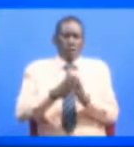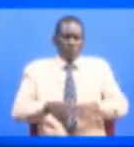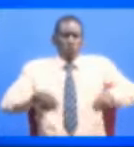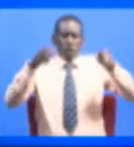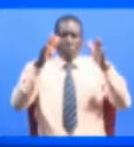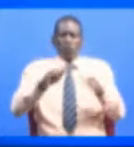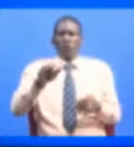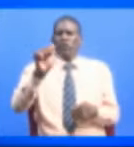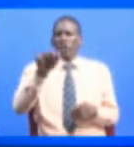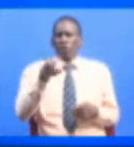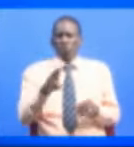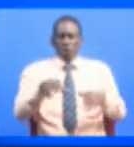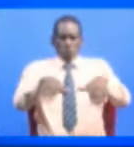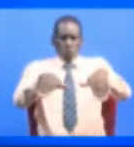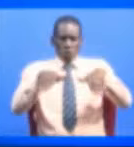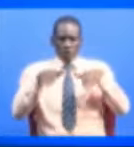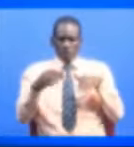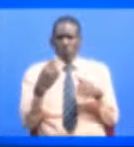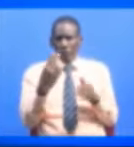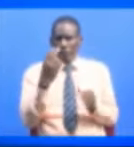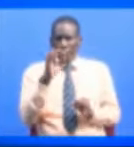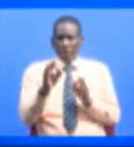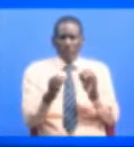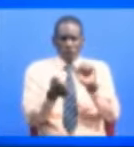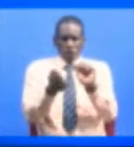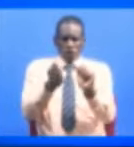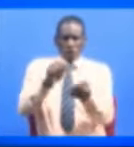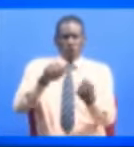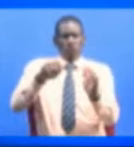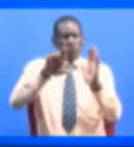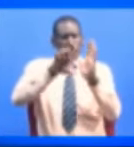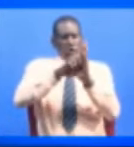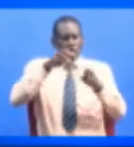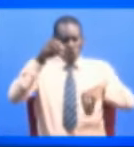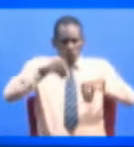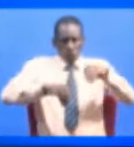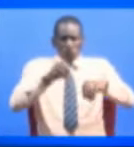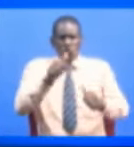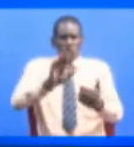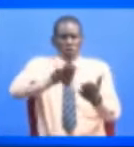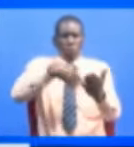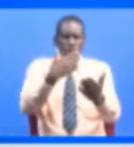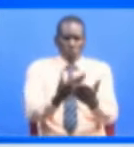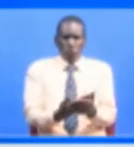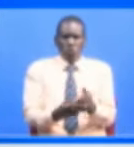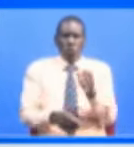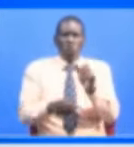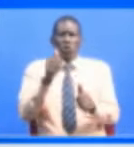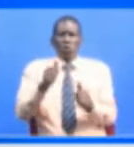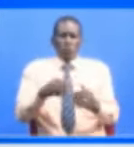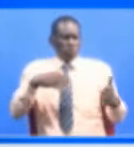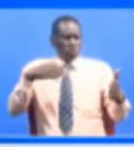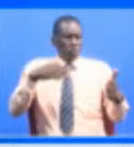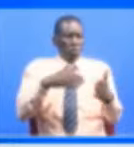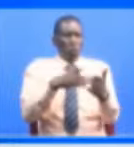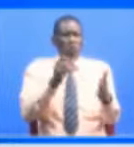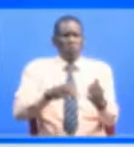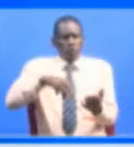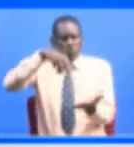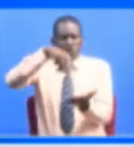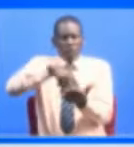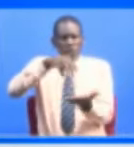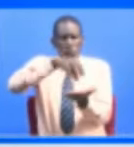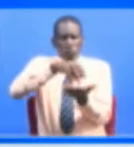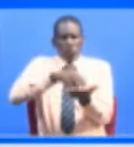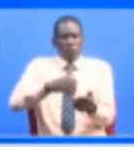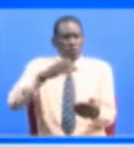na kutegea kuona iwapo mabadiliko ya sheria ya uchaguzi yaliyopendekezwa ambayo yatamzuia kuwania kiti hicho